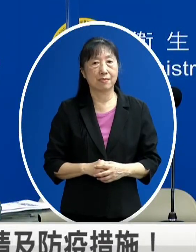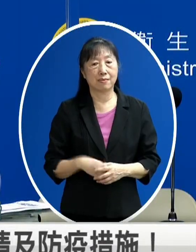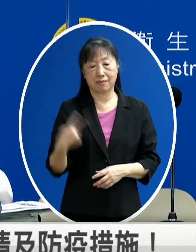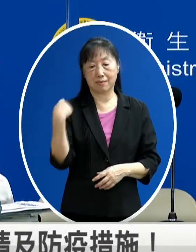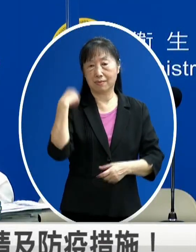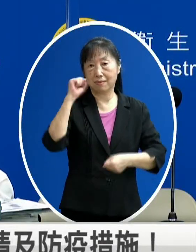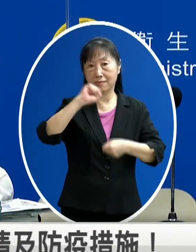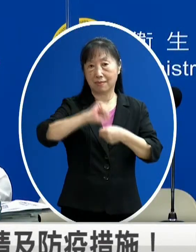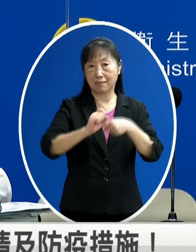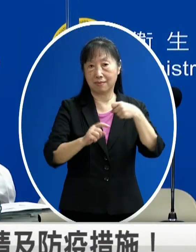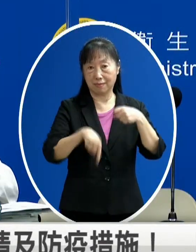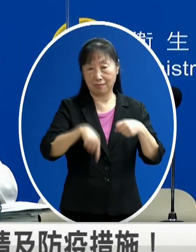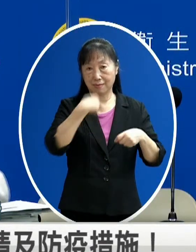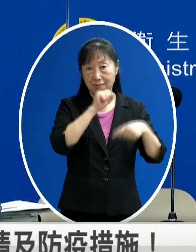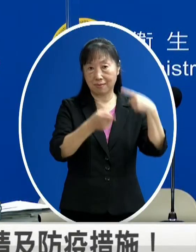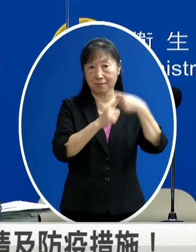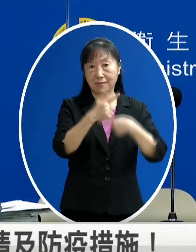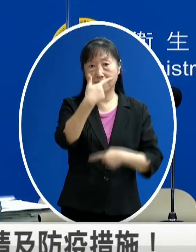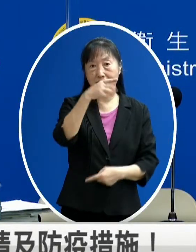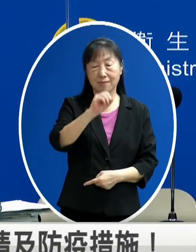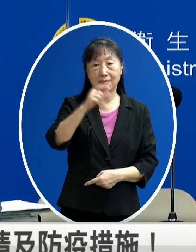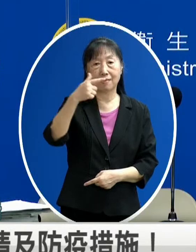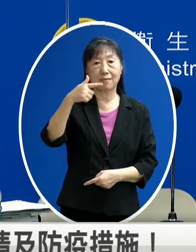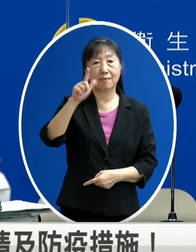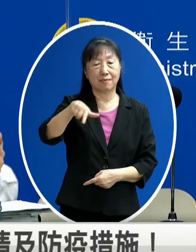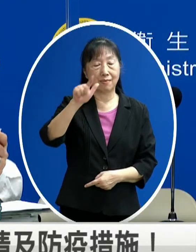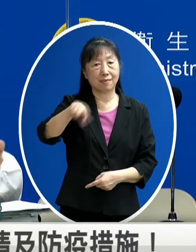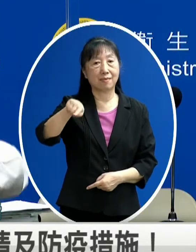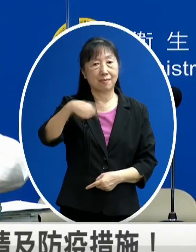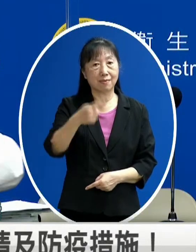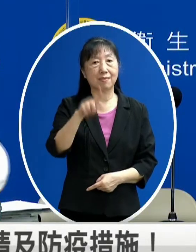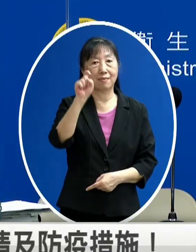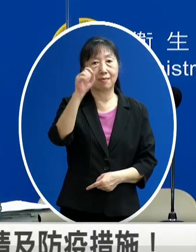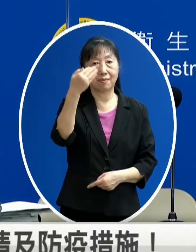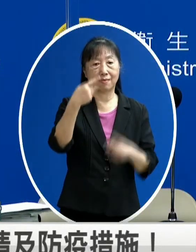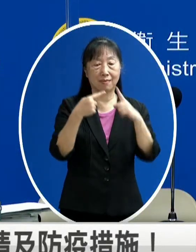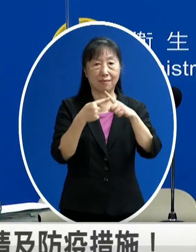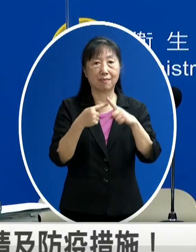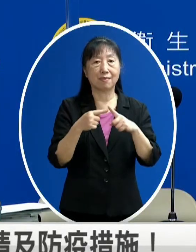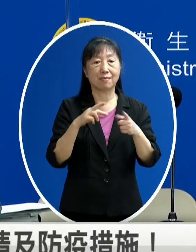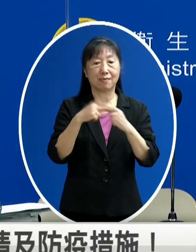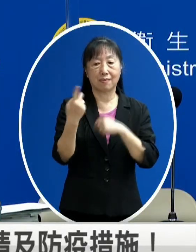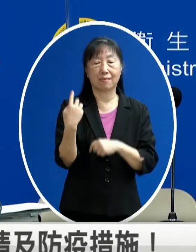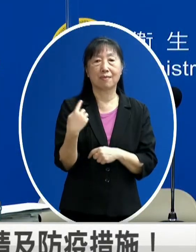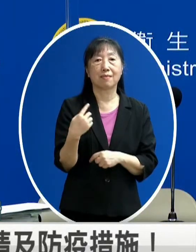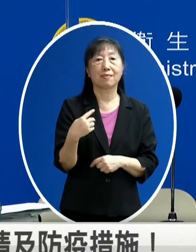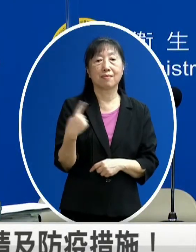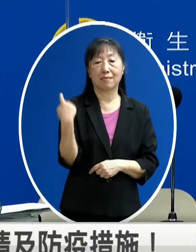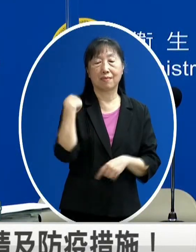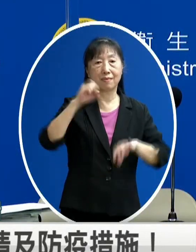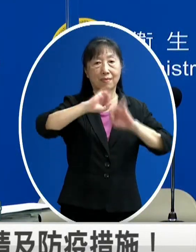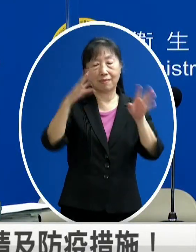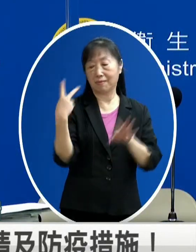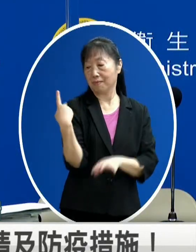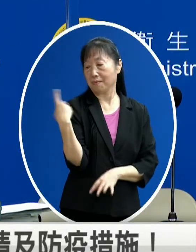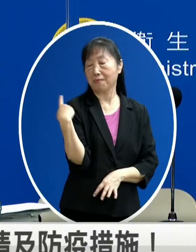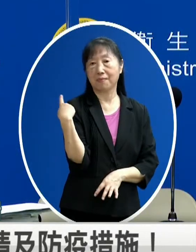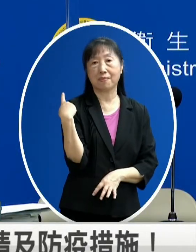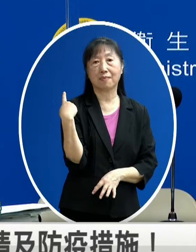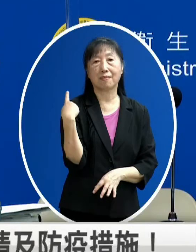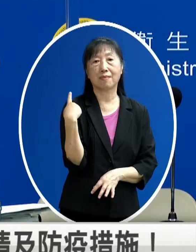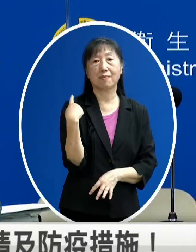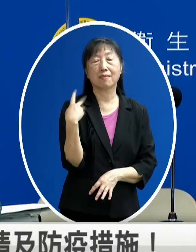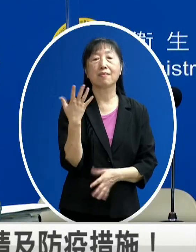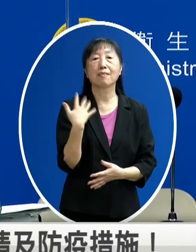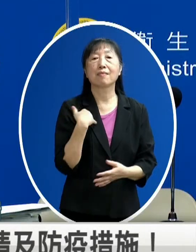我们昨天新增的本土病例有66,119位，那当然是比起我们昨天宣布前天假日